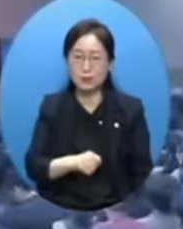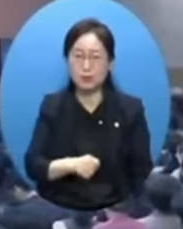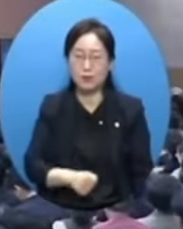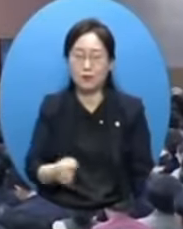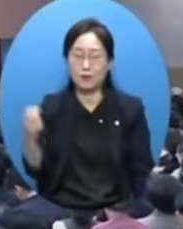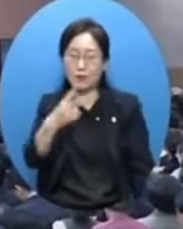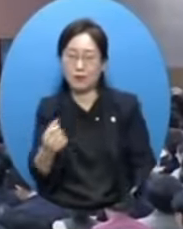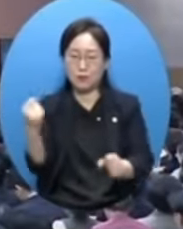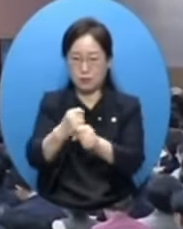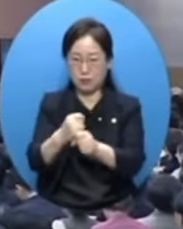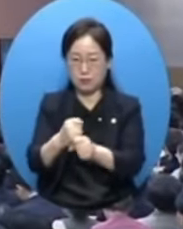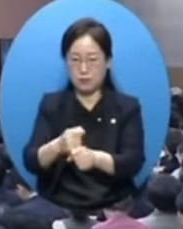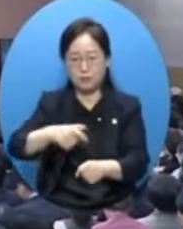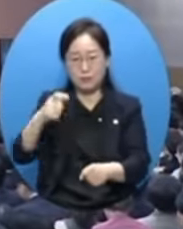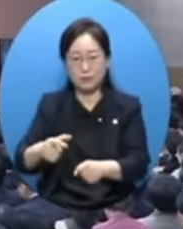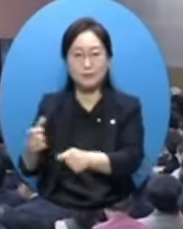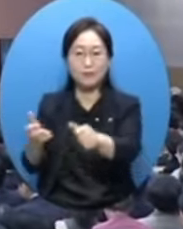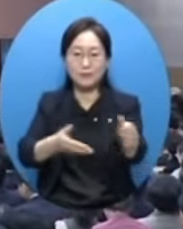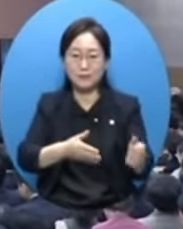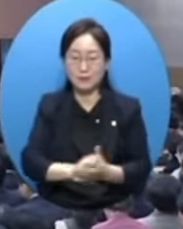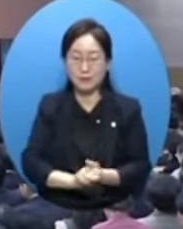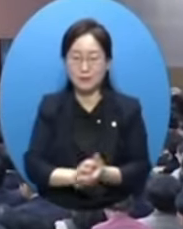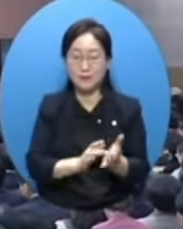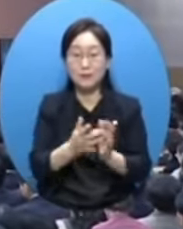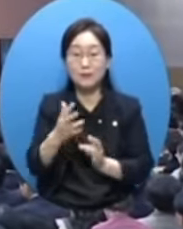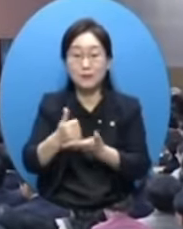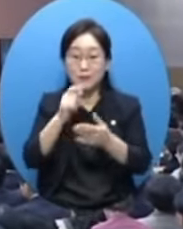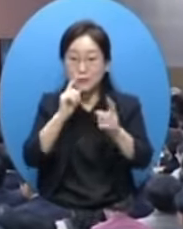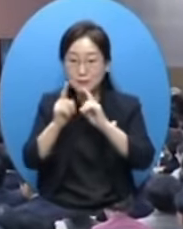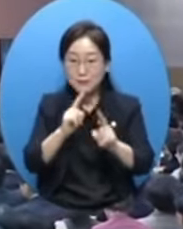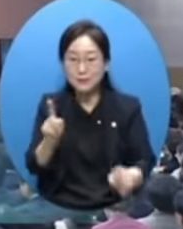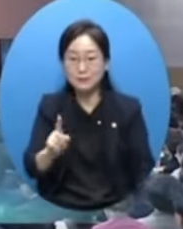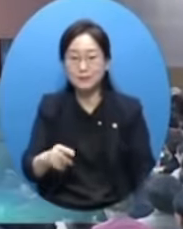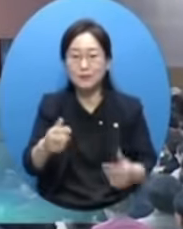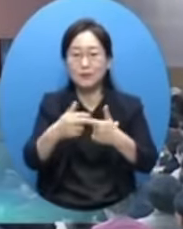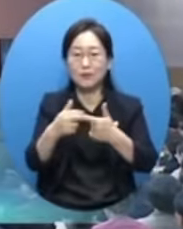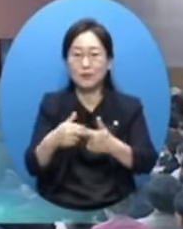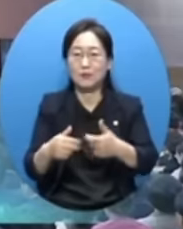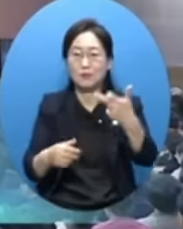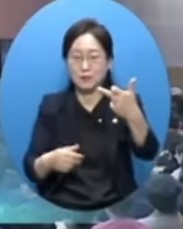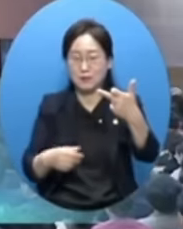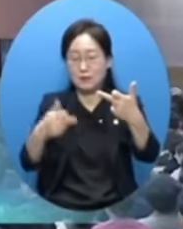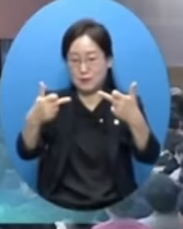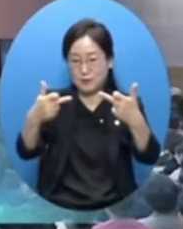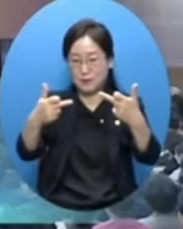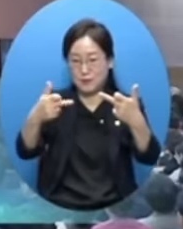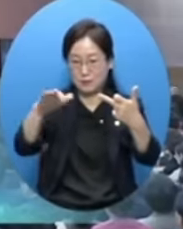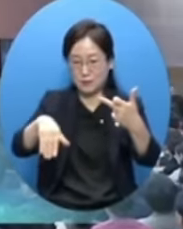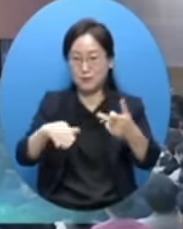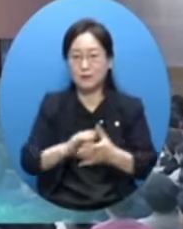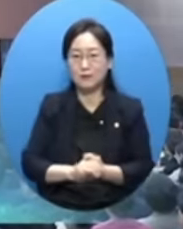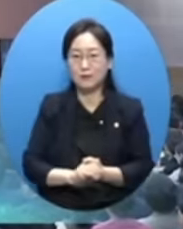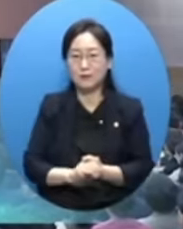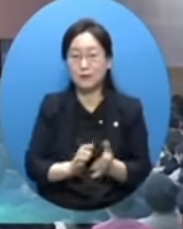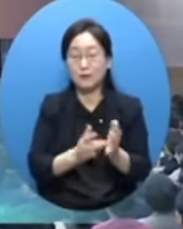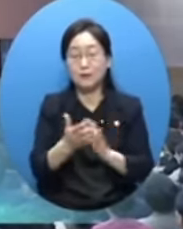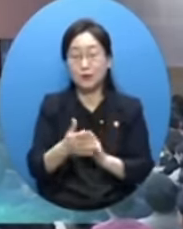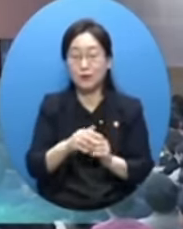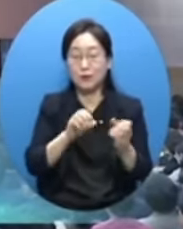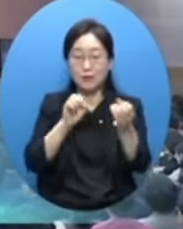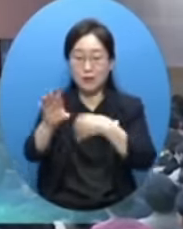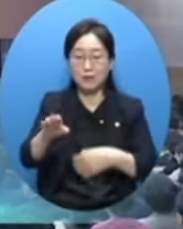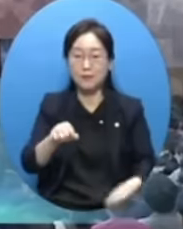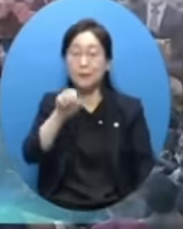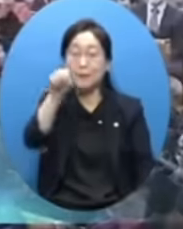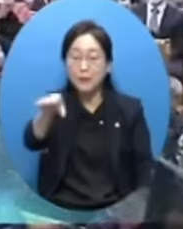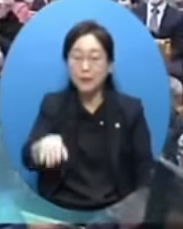회복할 수 있게 되기를 바랍니다. 예수님께서 말씀하셨습니다. 누가복음 17장 17절 18절입니다. 예수께서 대답하여